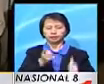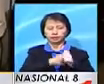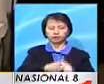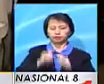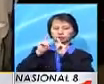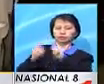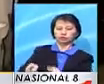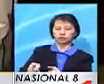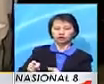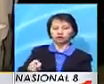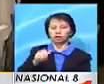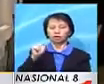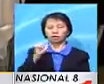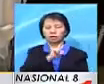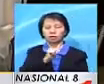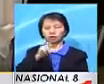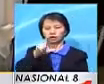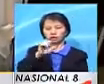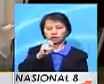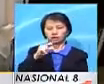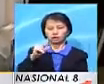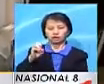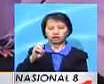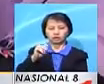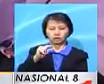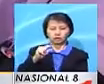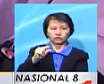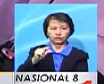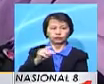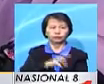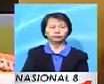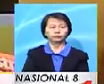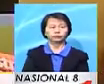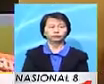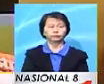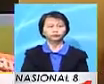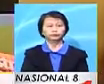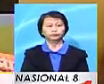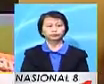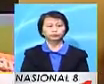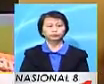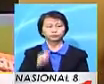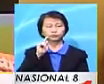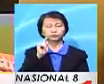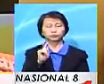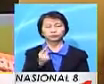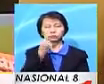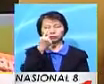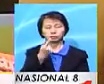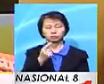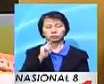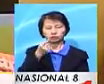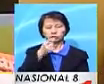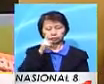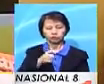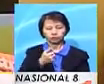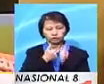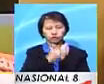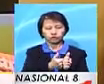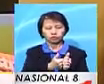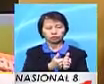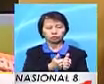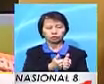soalan diajukan oleh Ahli Parlimen Lenggong Datuk Syamsul Anwar Nasarah. Sesuatu yang harus dipatuhi